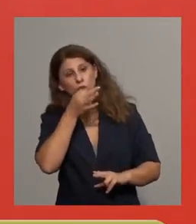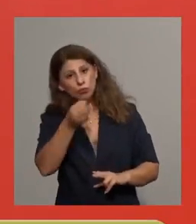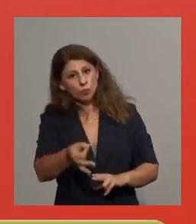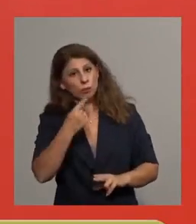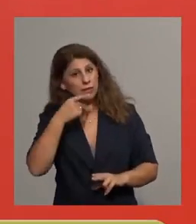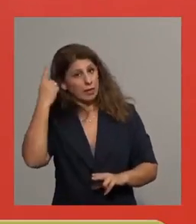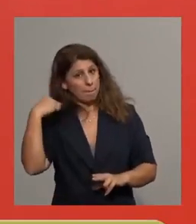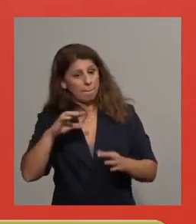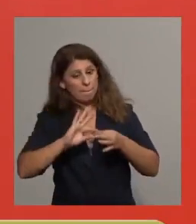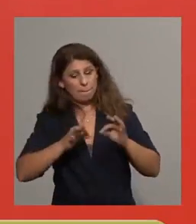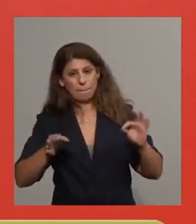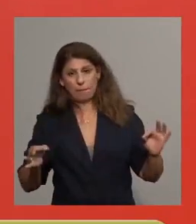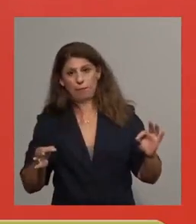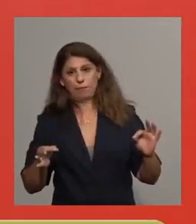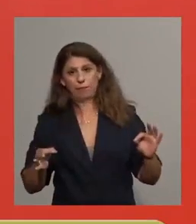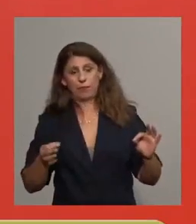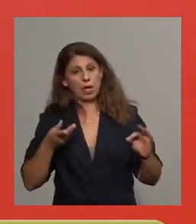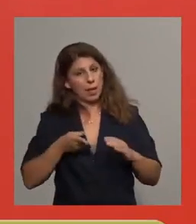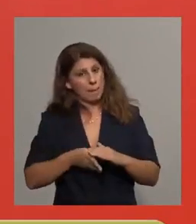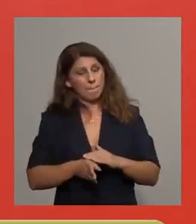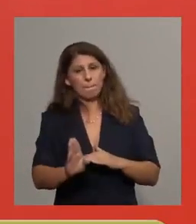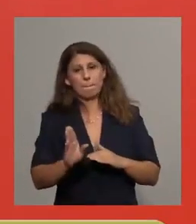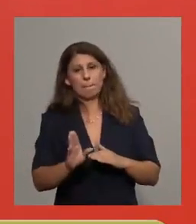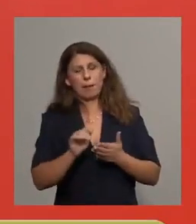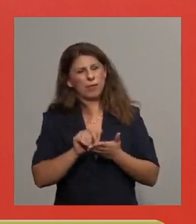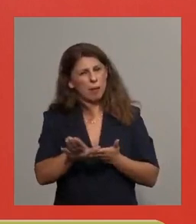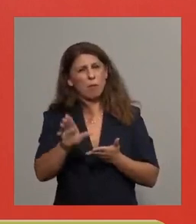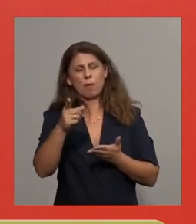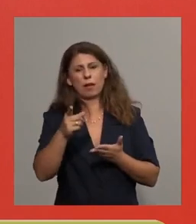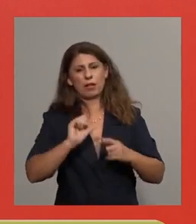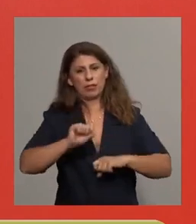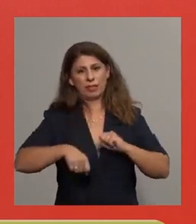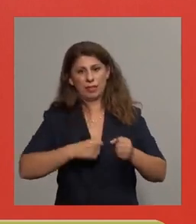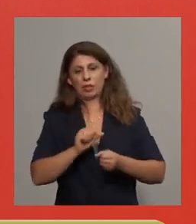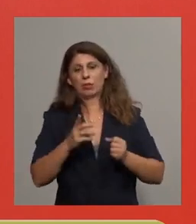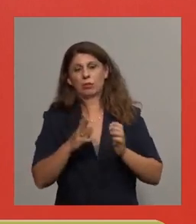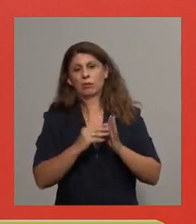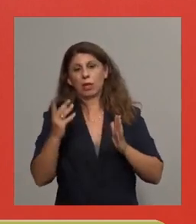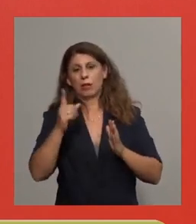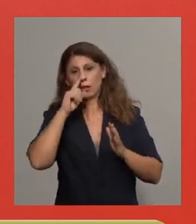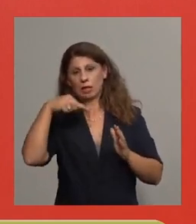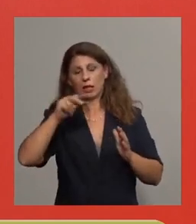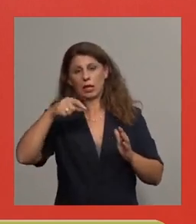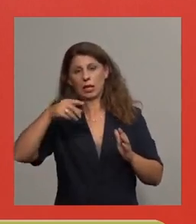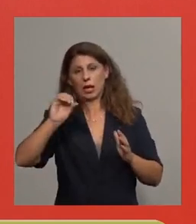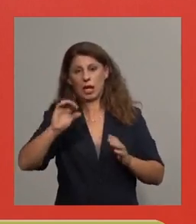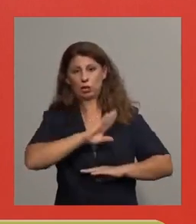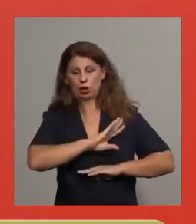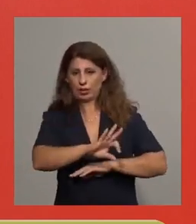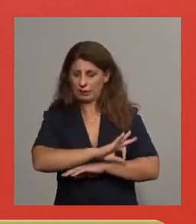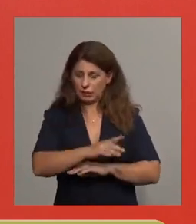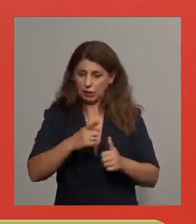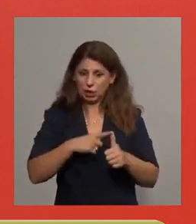και πέρσι αναλυτικά, μέσα από την απομάκρυνση δραστηριοτήτων όπως το Ατοικικό